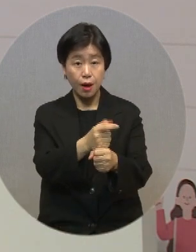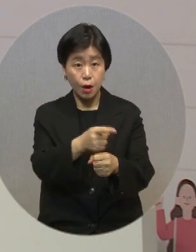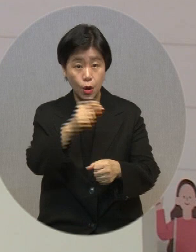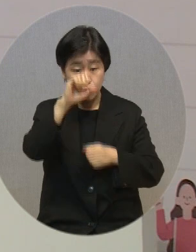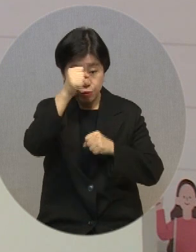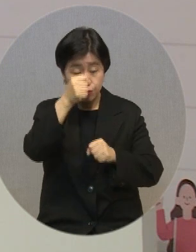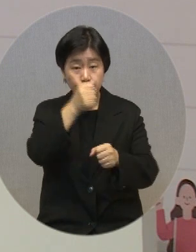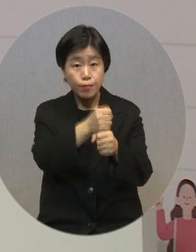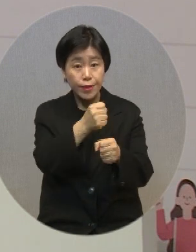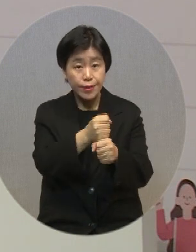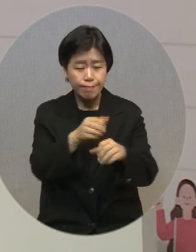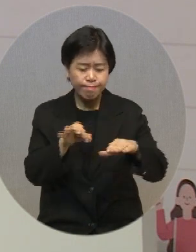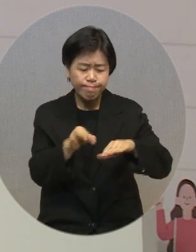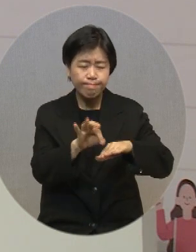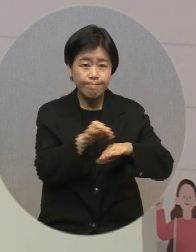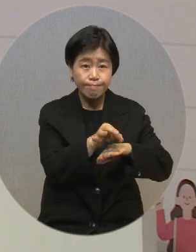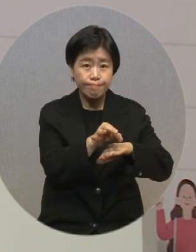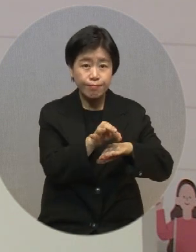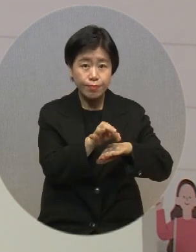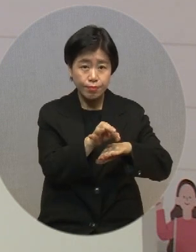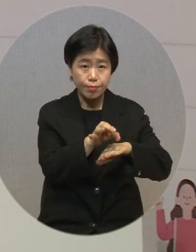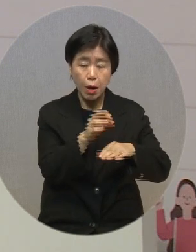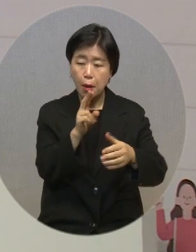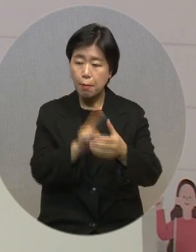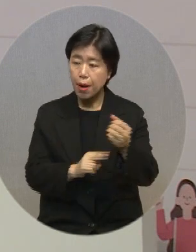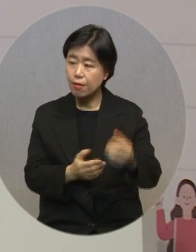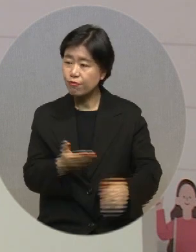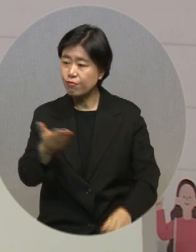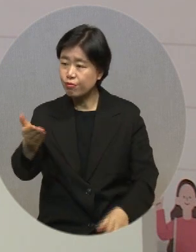구두가 많은 분들이 신어보고서 어떤 평을 내려요?